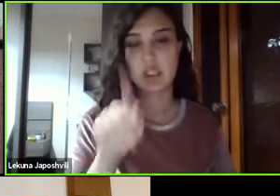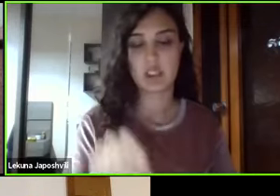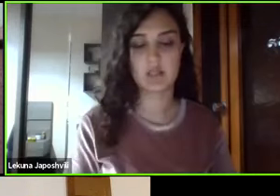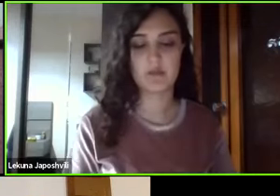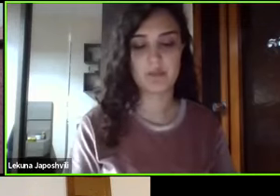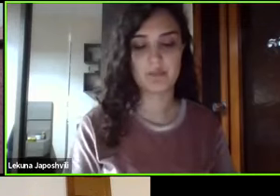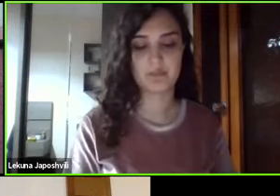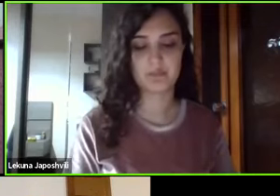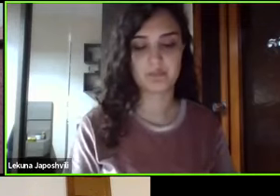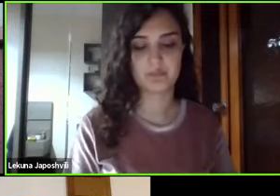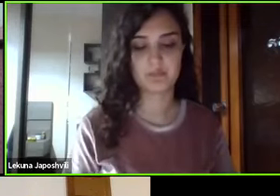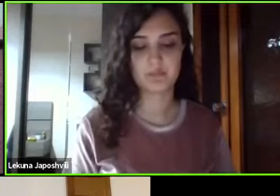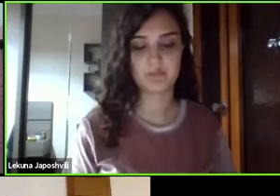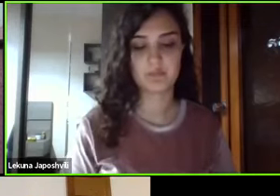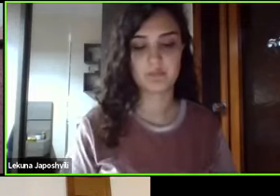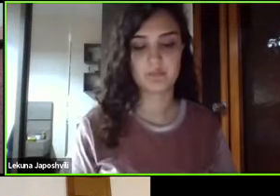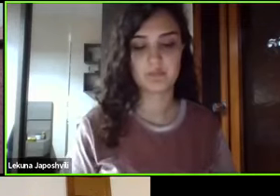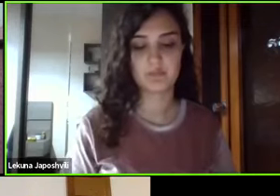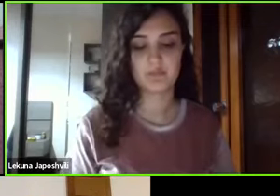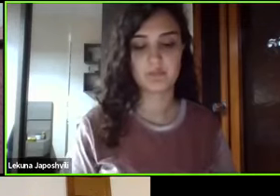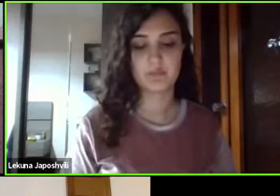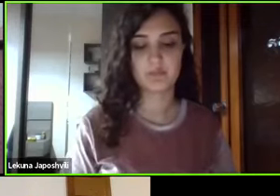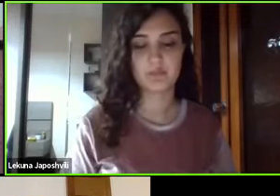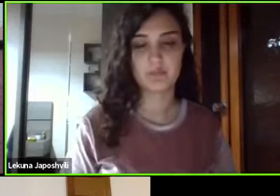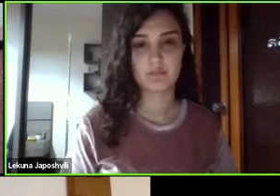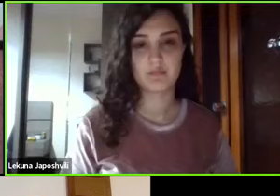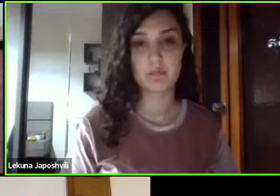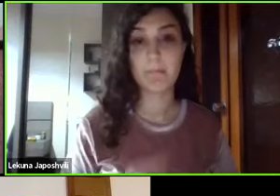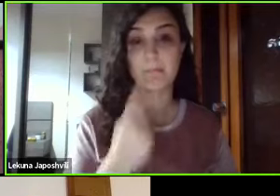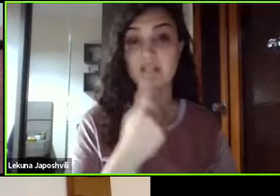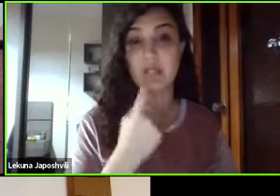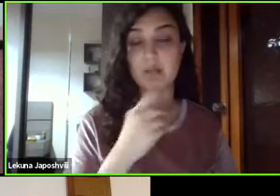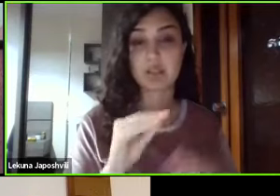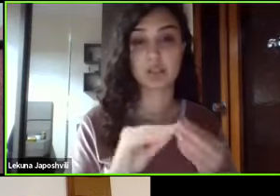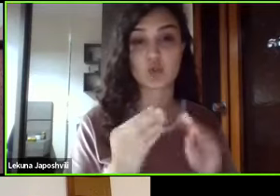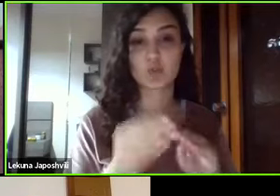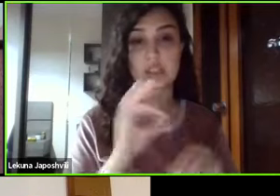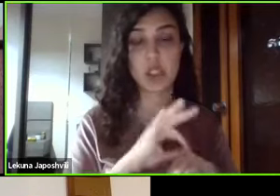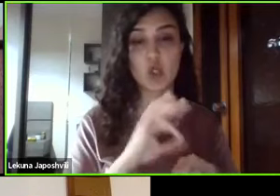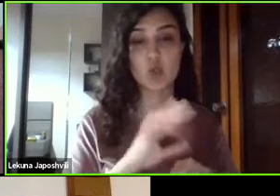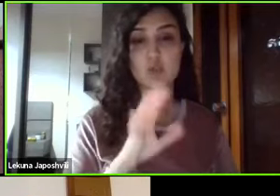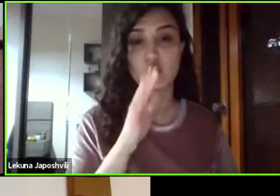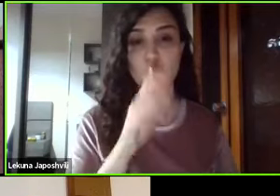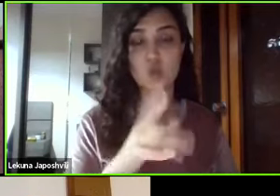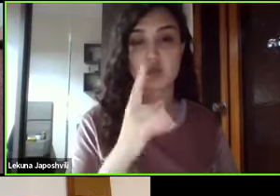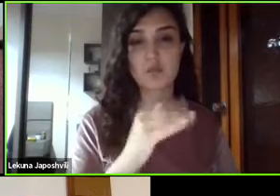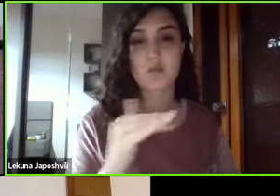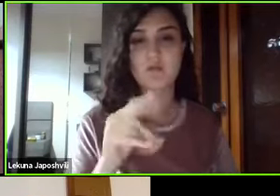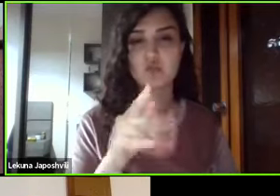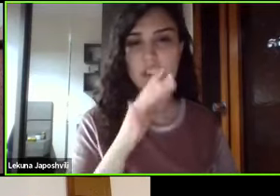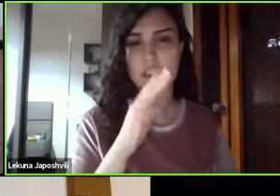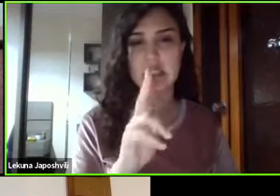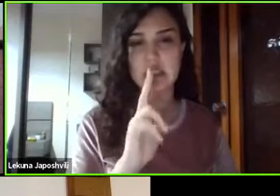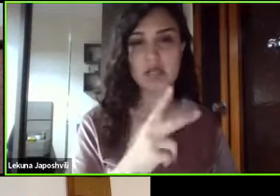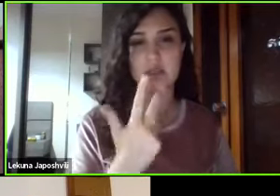წავიკითხა თქვენს ნებართვით. ბატონო გია, მეტყველების შეფერხების დიაგნოზის არსებობისას ბავშვის ასაკია 3